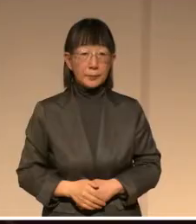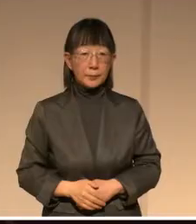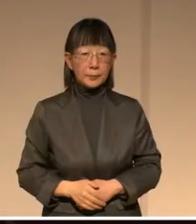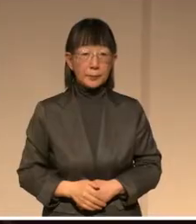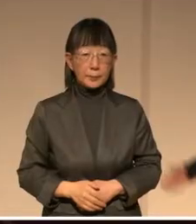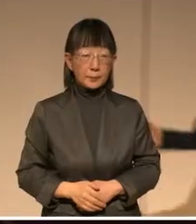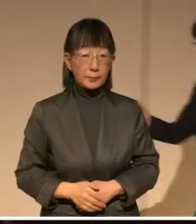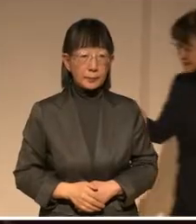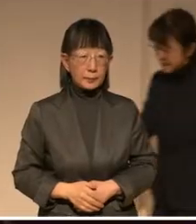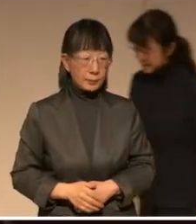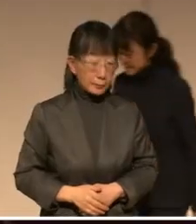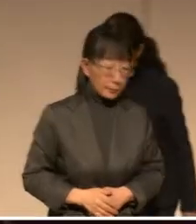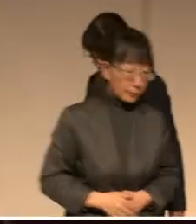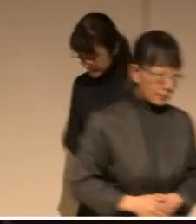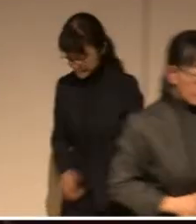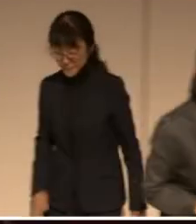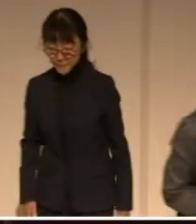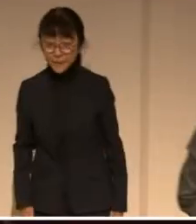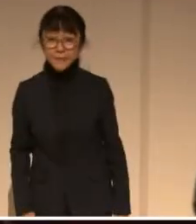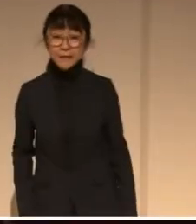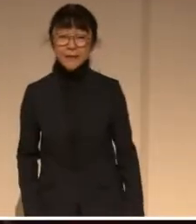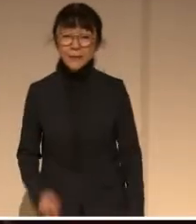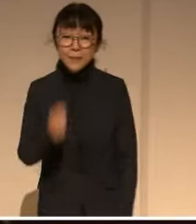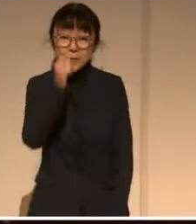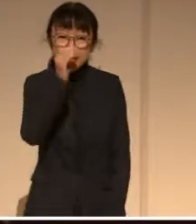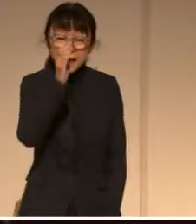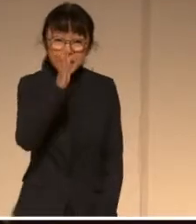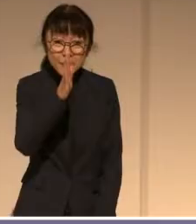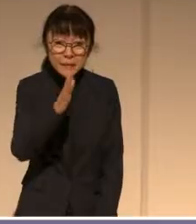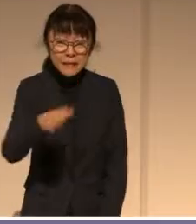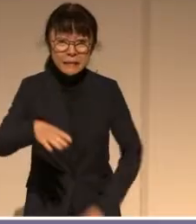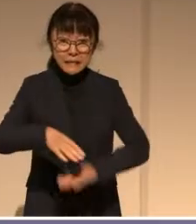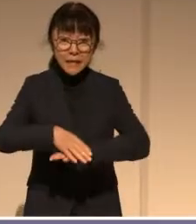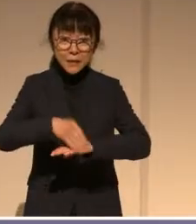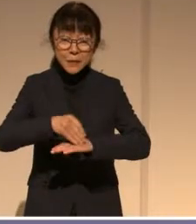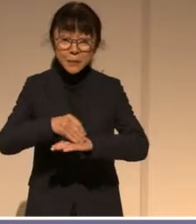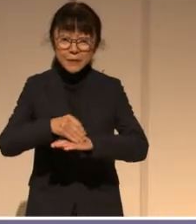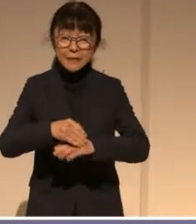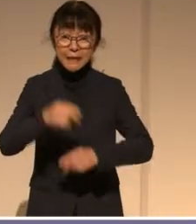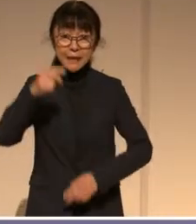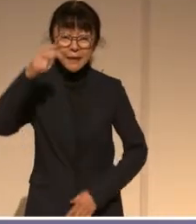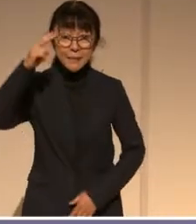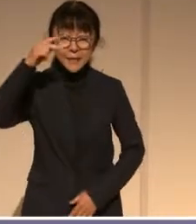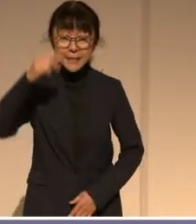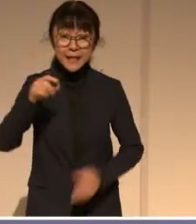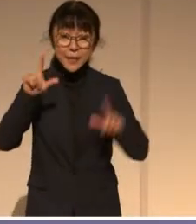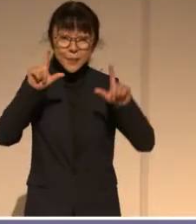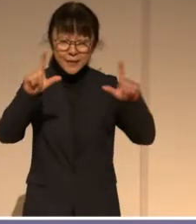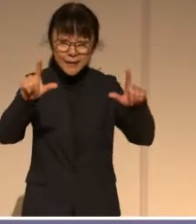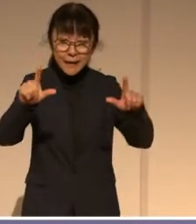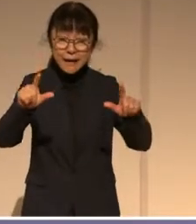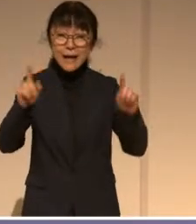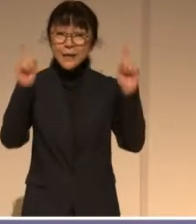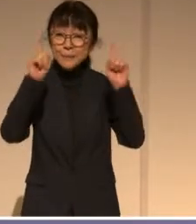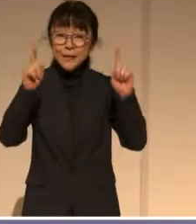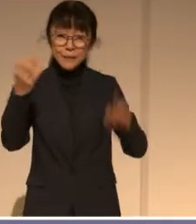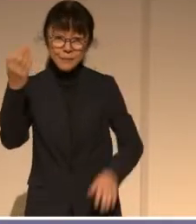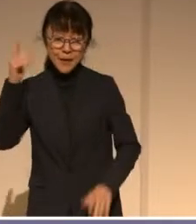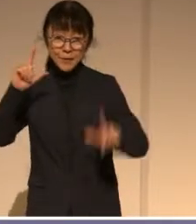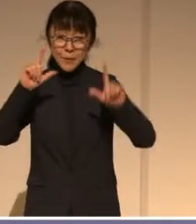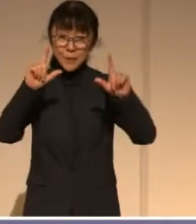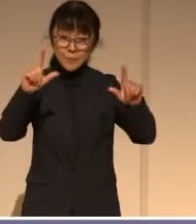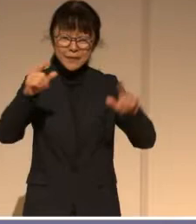ましょうかいやのここですみません冒頭でもちょっとを訂正させていただいたんですけれどもイベントの事前告知情報